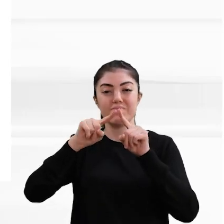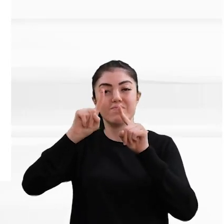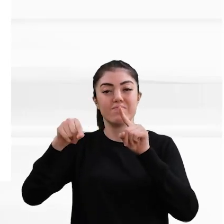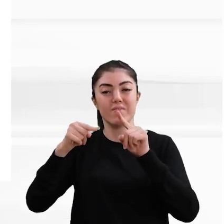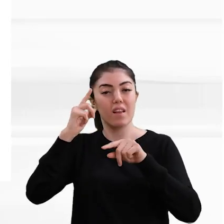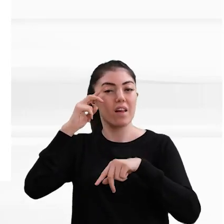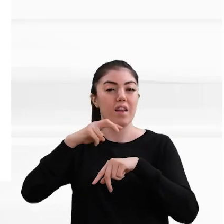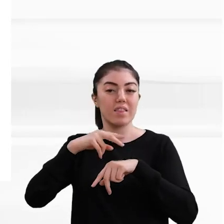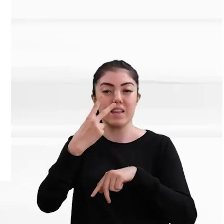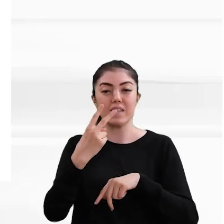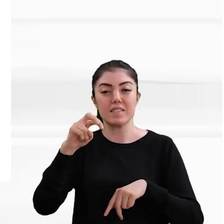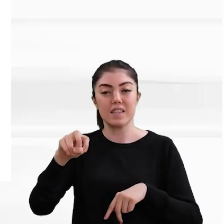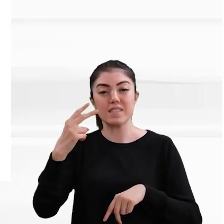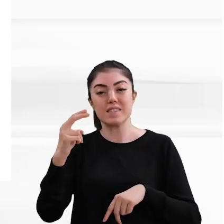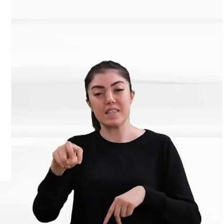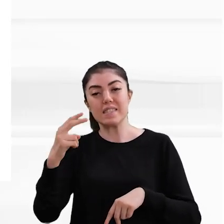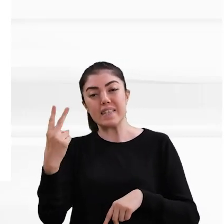uyarılma gerçekleşir.